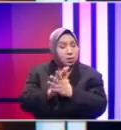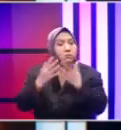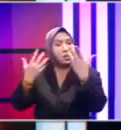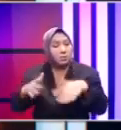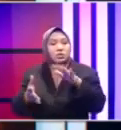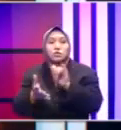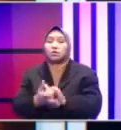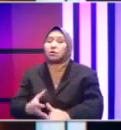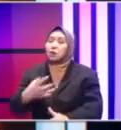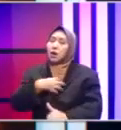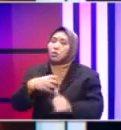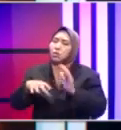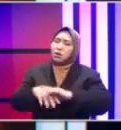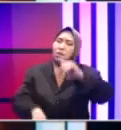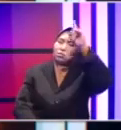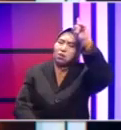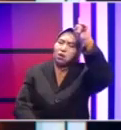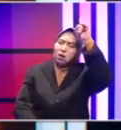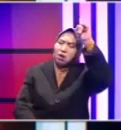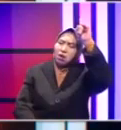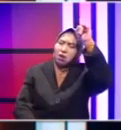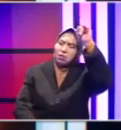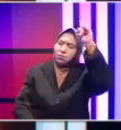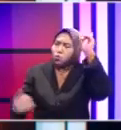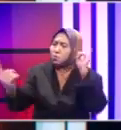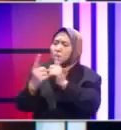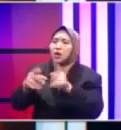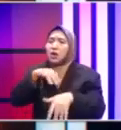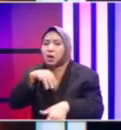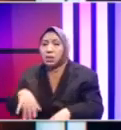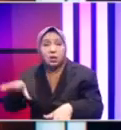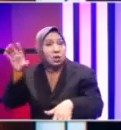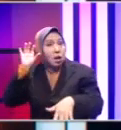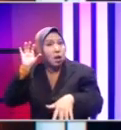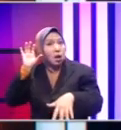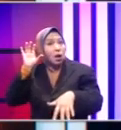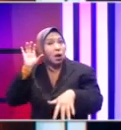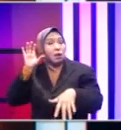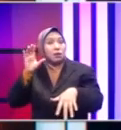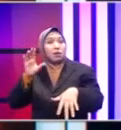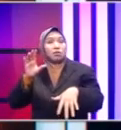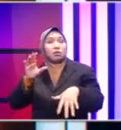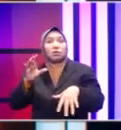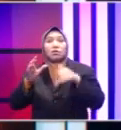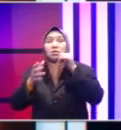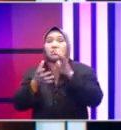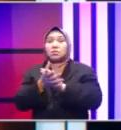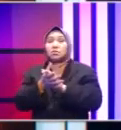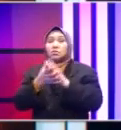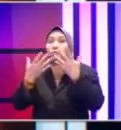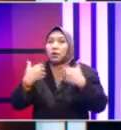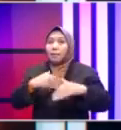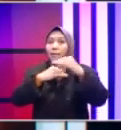dia juga mengadu kepada Allah juga dengan abysalam ah ini dia mendengar bahwa estetis ini sebagai seorang istri telah